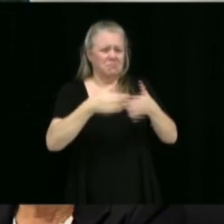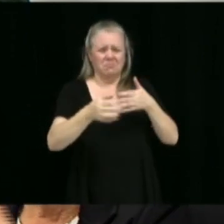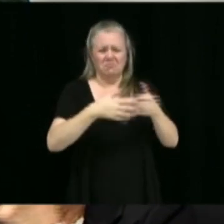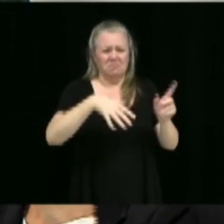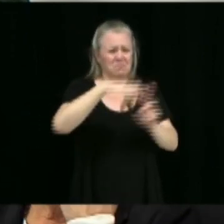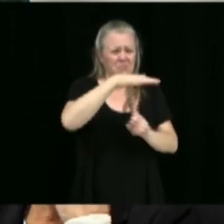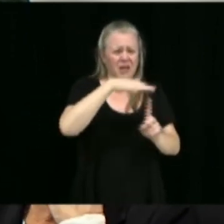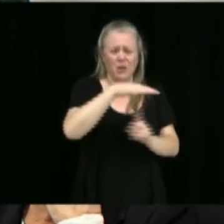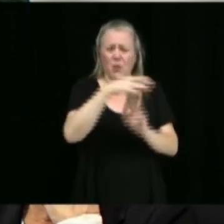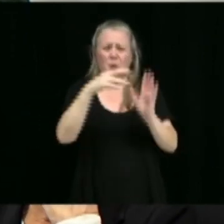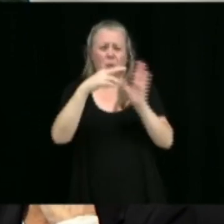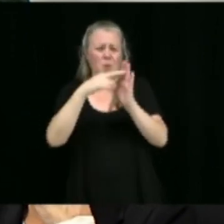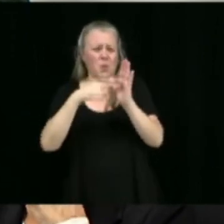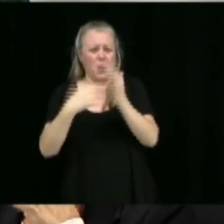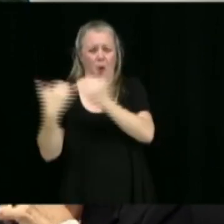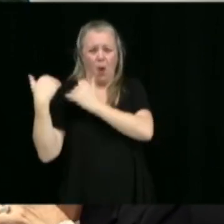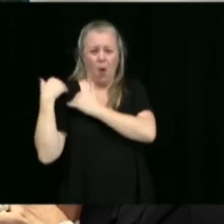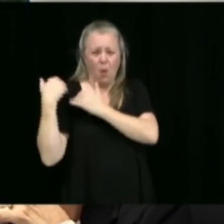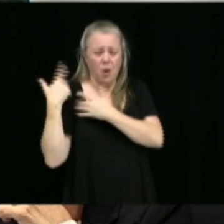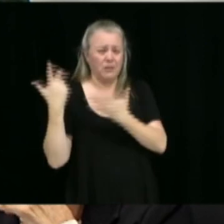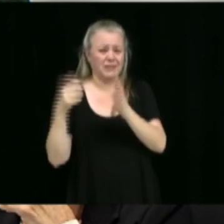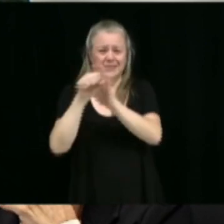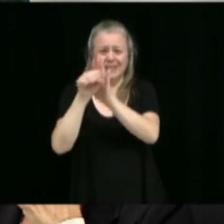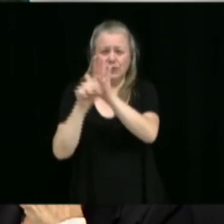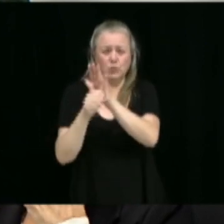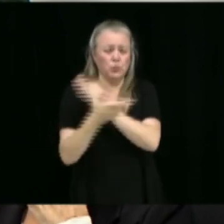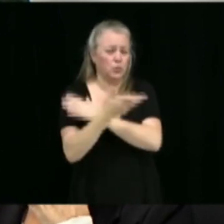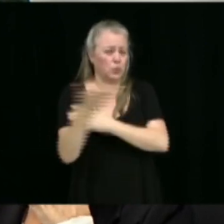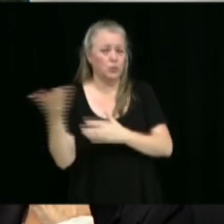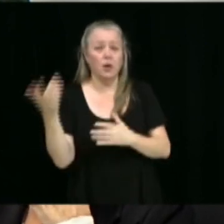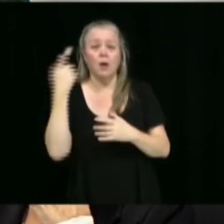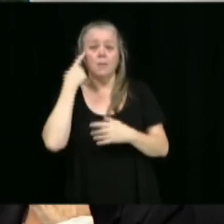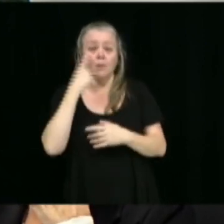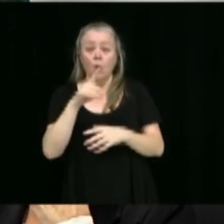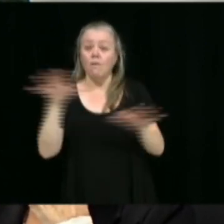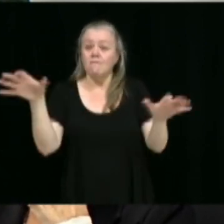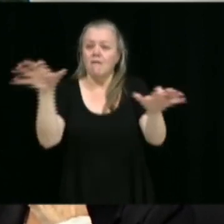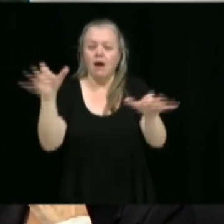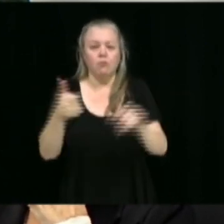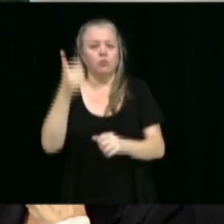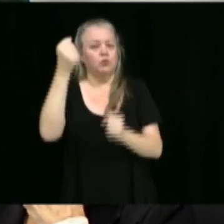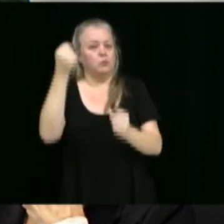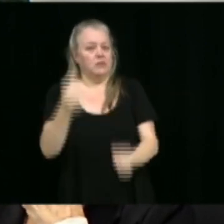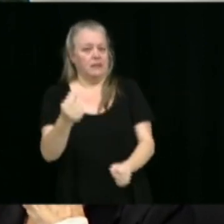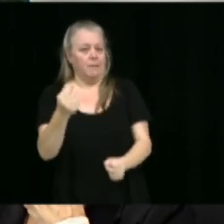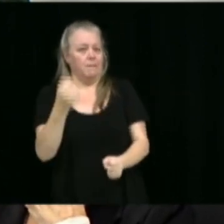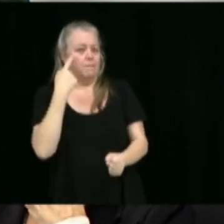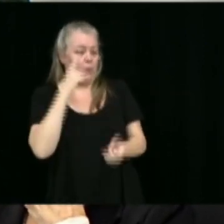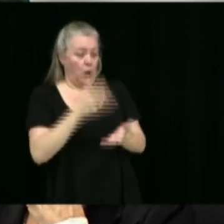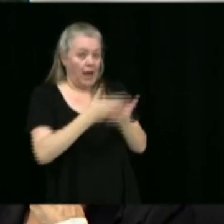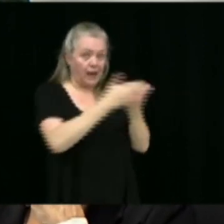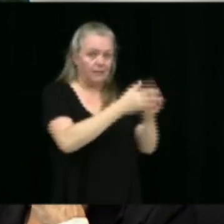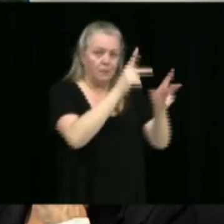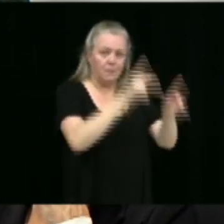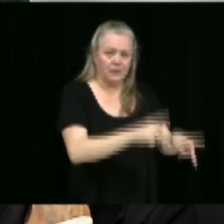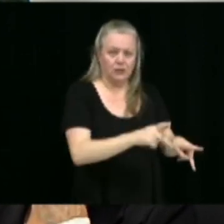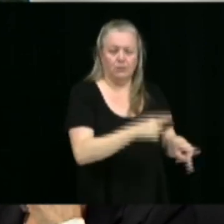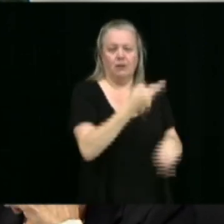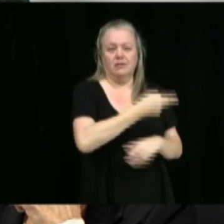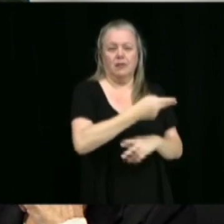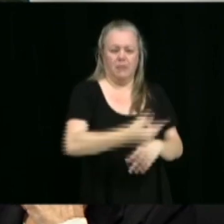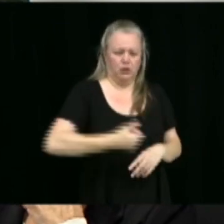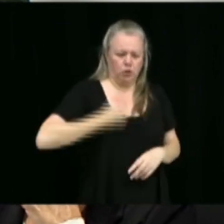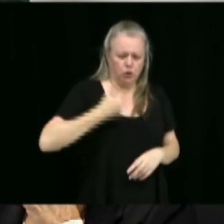à tout mettre en œuvre pour que des personnes handicapées, qu'elles soient jeunes, adultes ou âgées, soient incluses et respectées dans leur milieu de